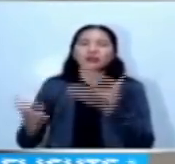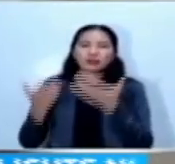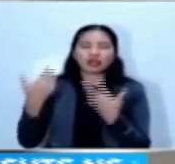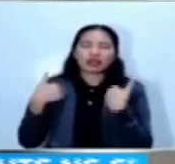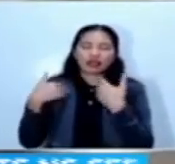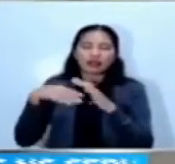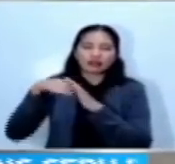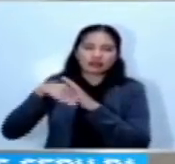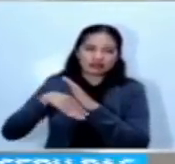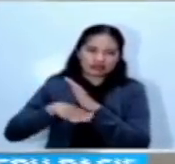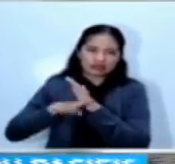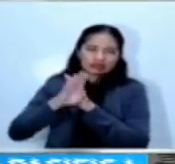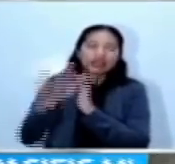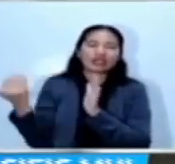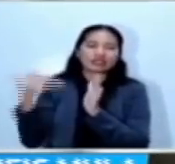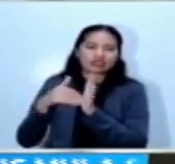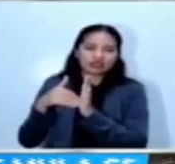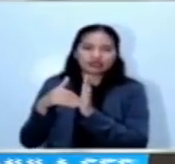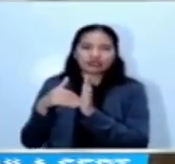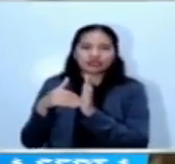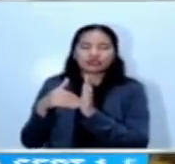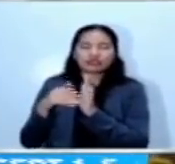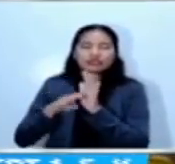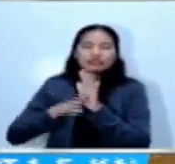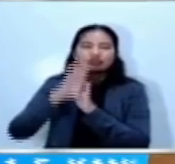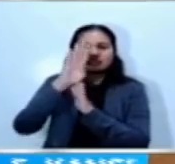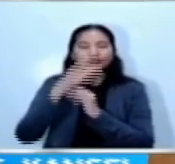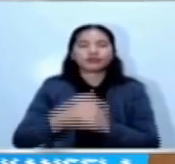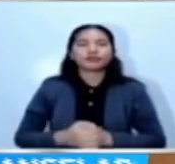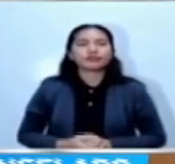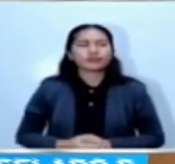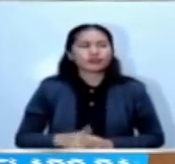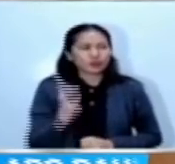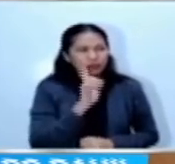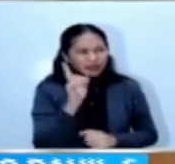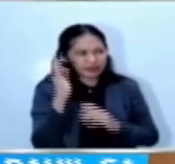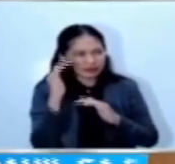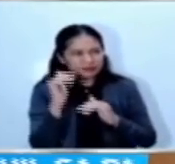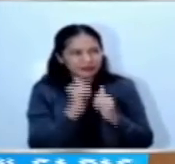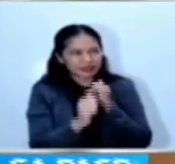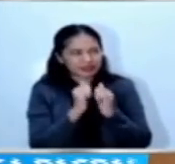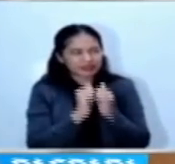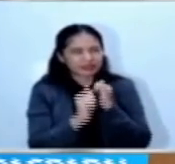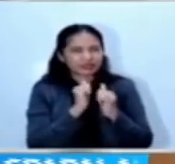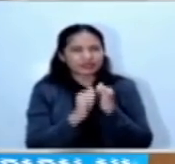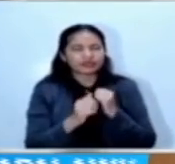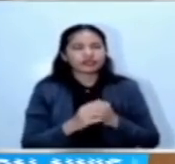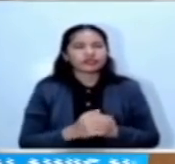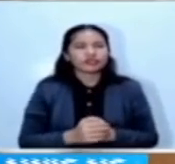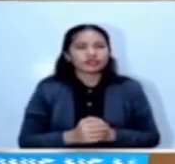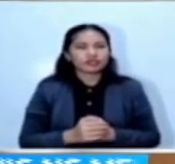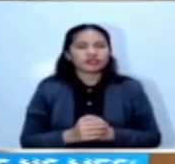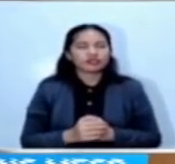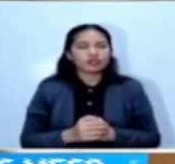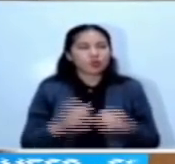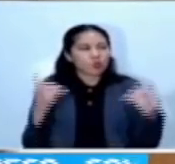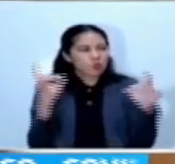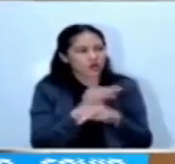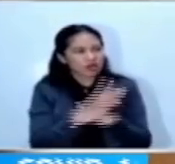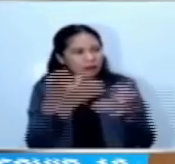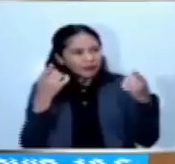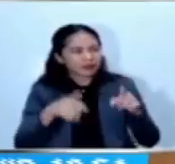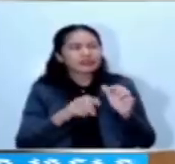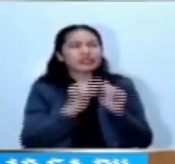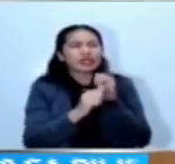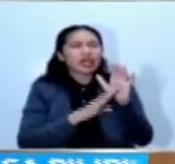Opo. So ano po ang in-expect natin pag sinabi natin aasahan pa na it will get worse before it gets better? Ano po ang